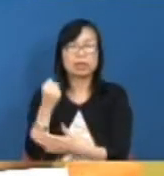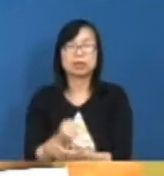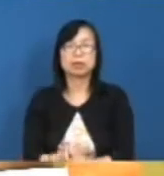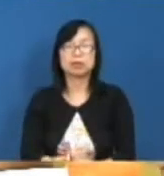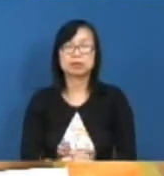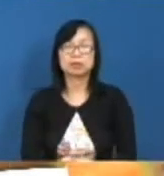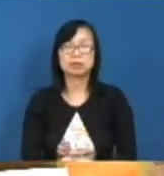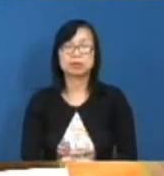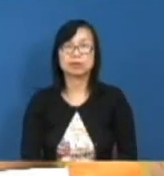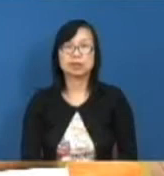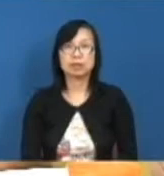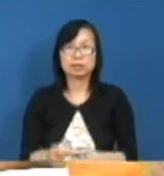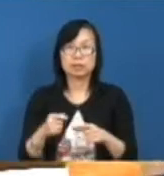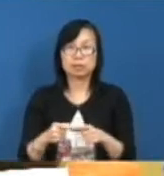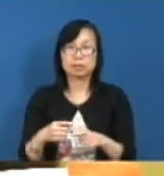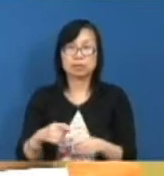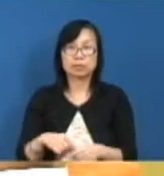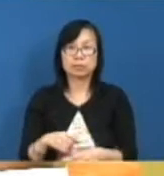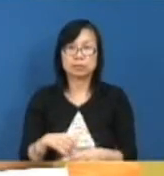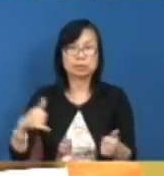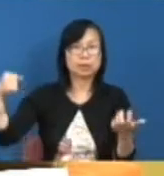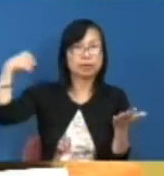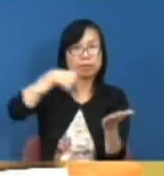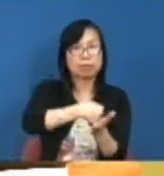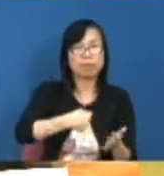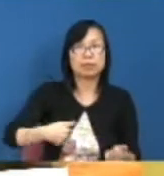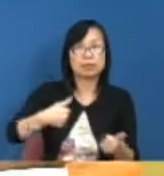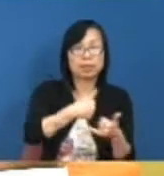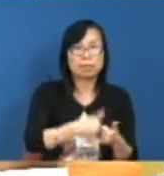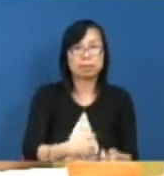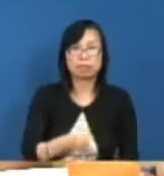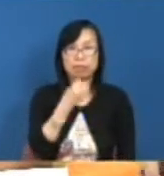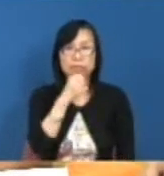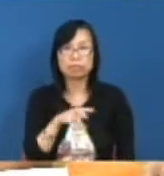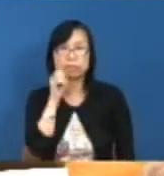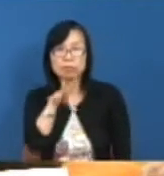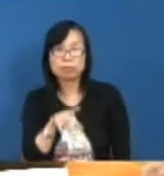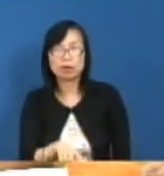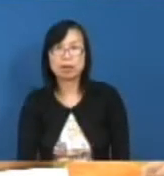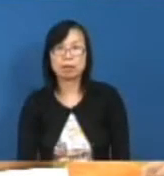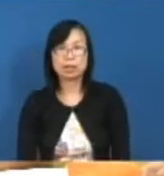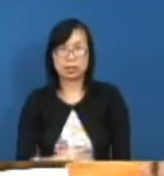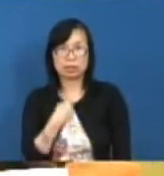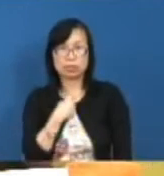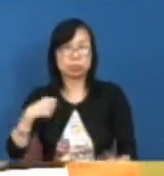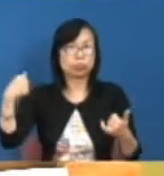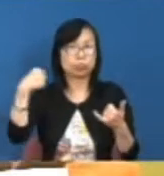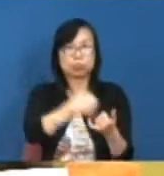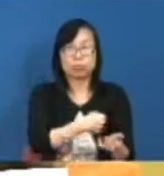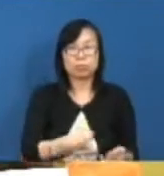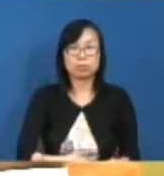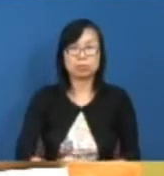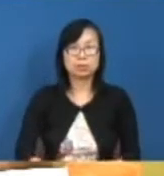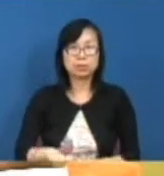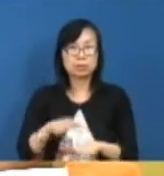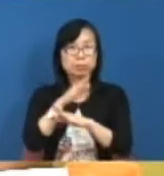威，啲公安幹警要維持就打你，你出咩聲？你香港人出咩聲啫？佢又係要抵打噶嘛？點解呢度禁地咁擁